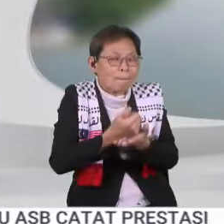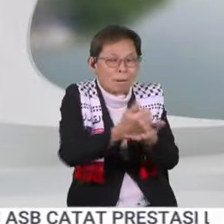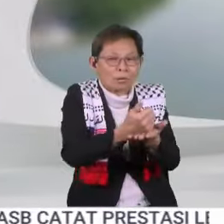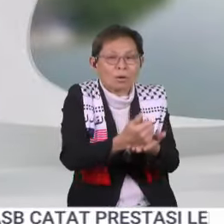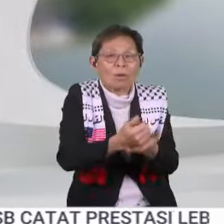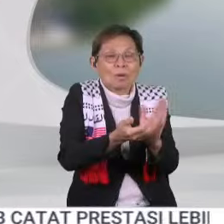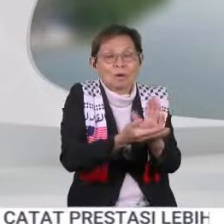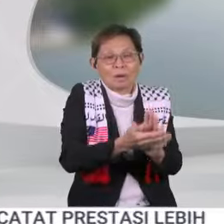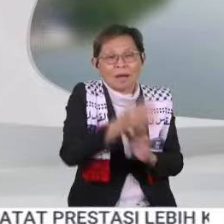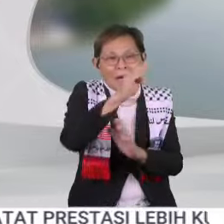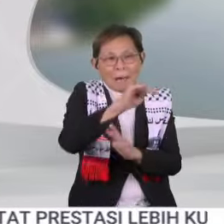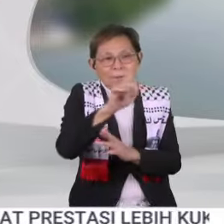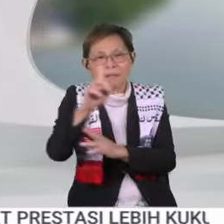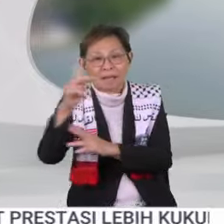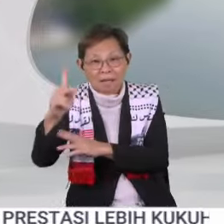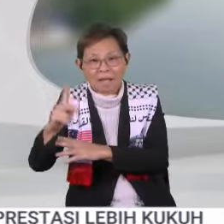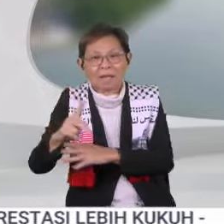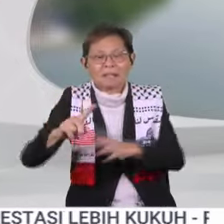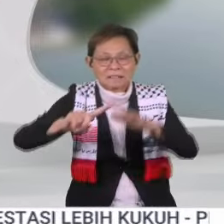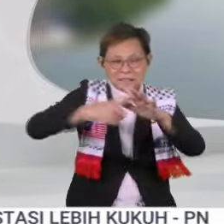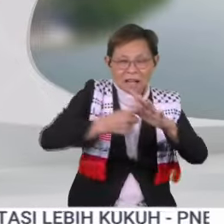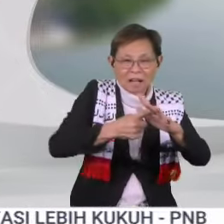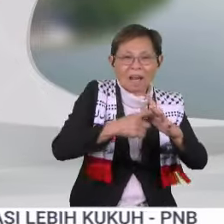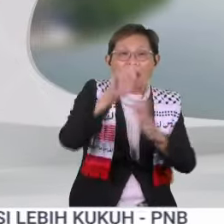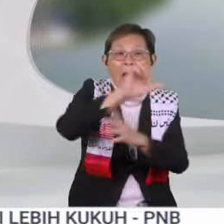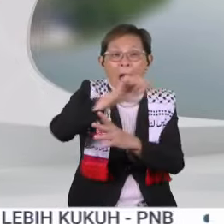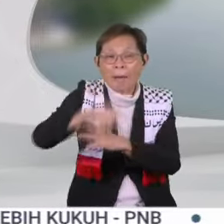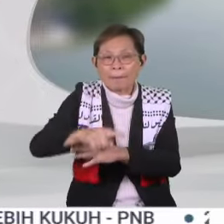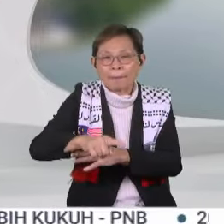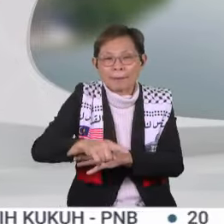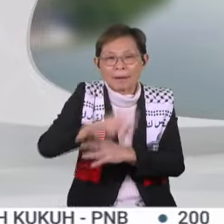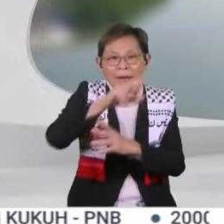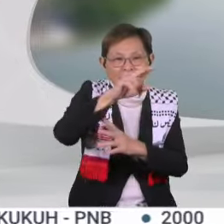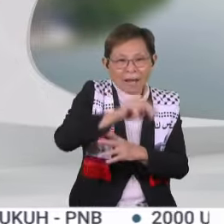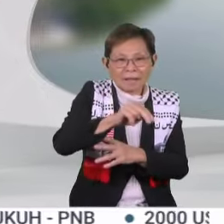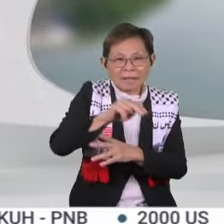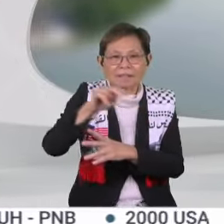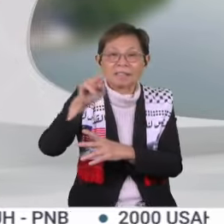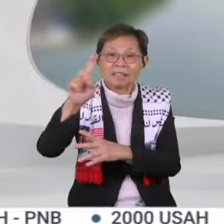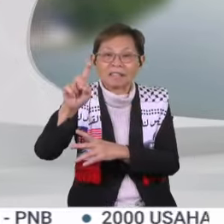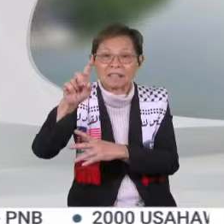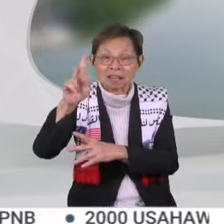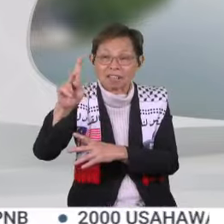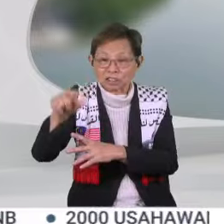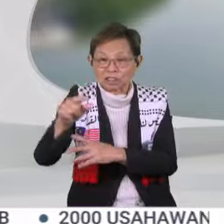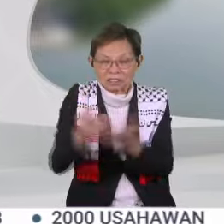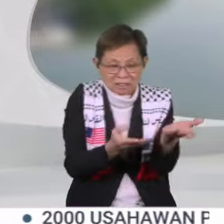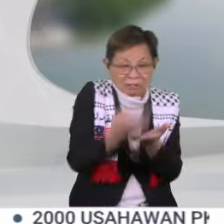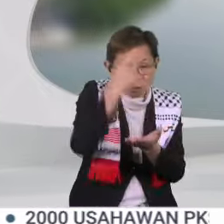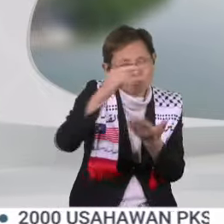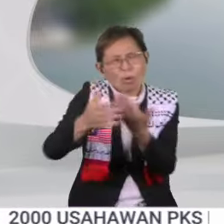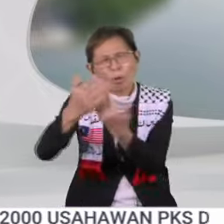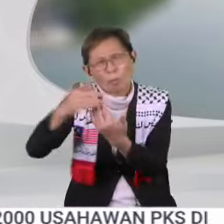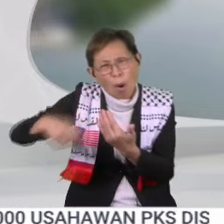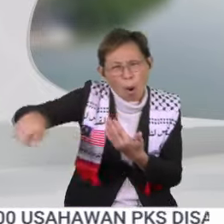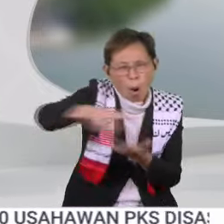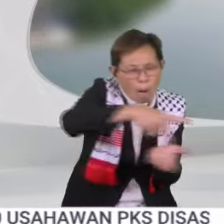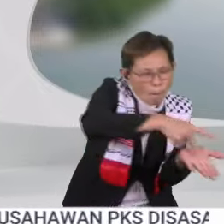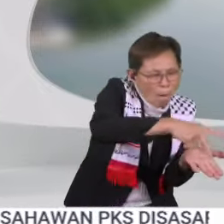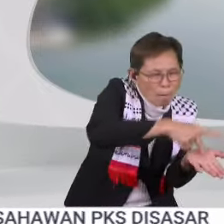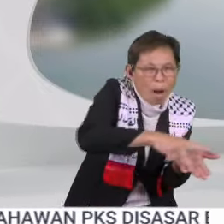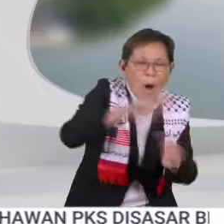Majlis Daerah Keningau MDK mewujudkan satu aplikasi perkhidmatan MDK GU e-services bagi memudahkan orang ramai membuat